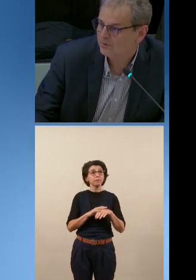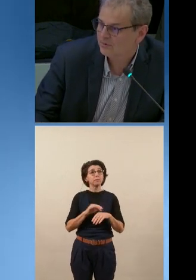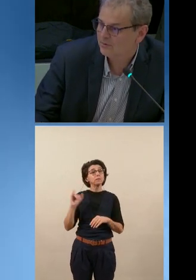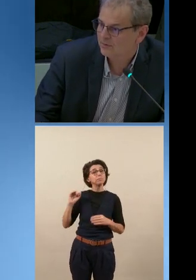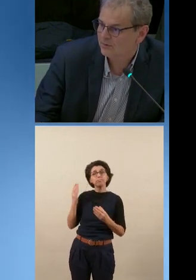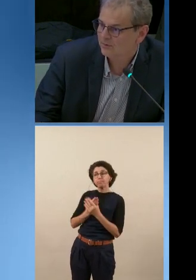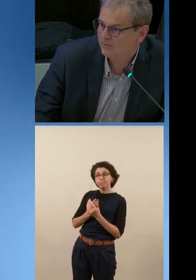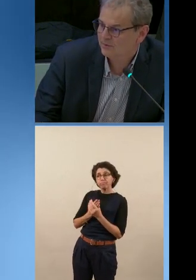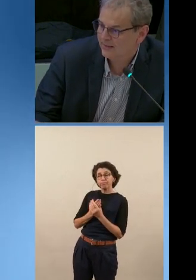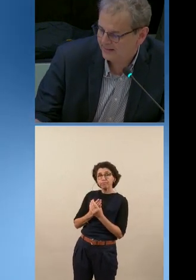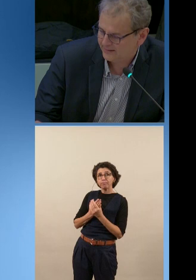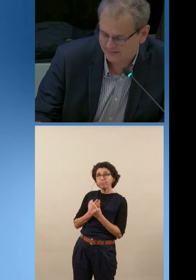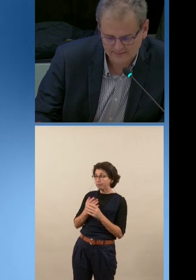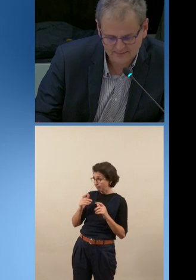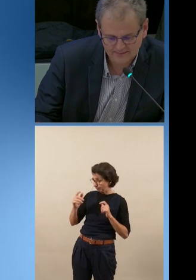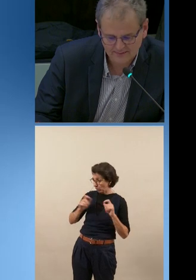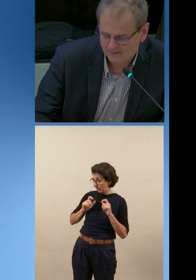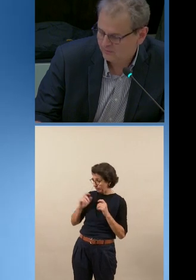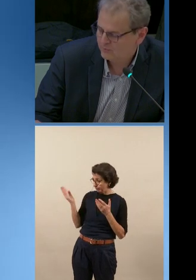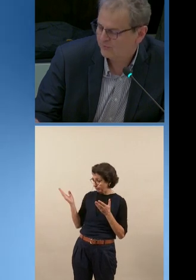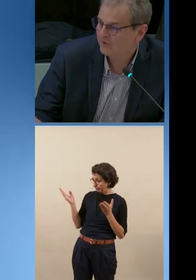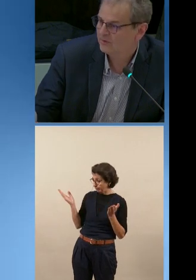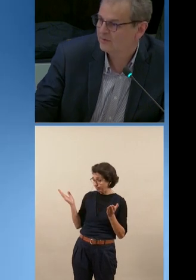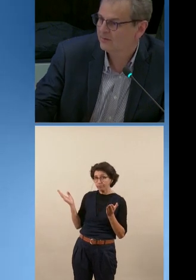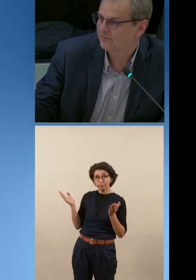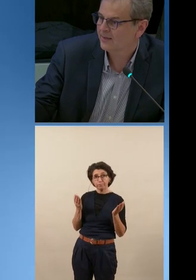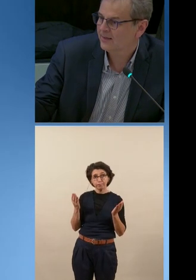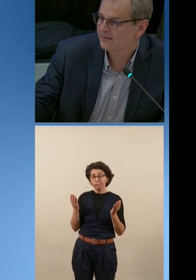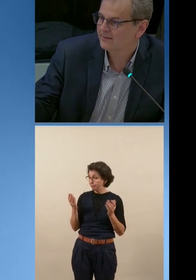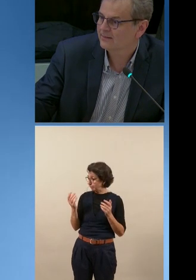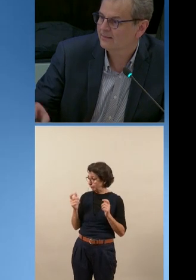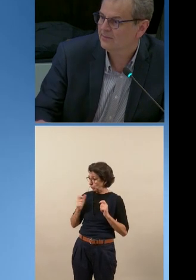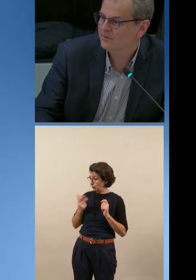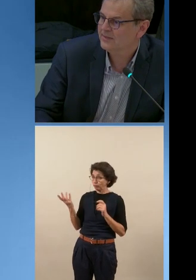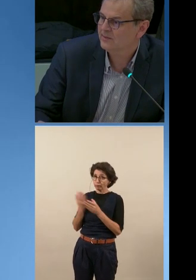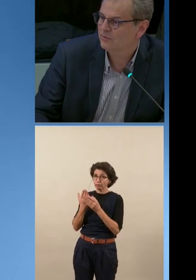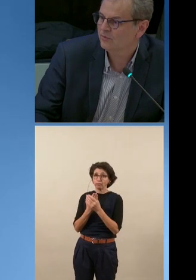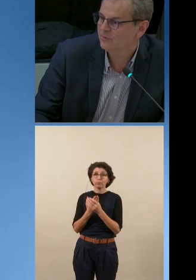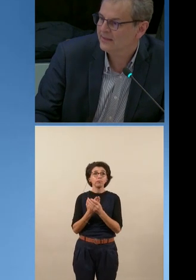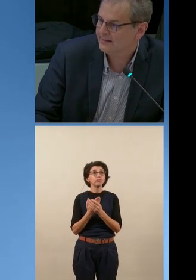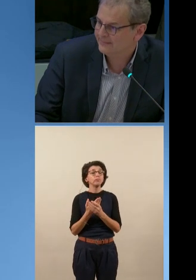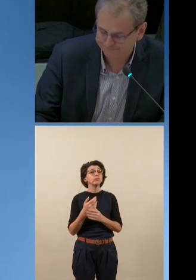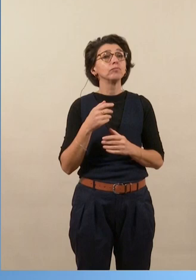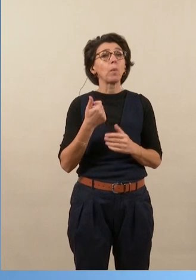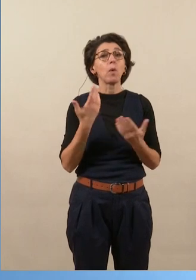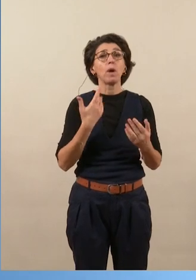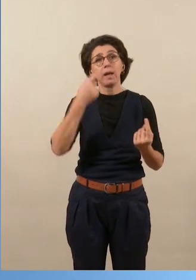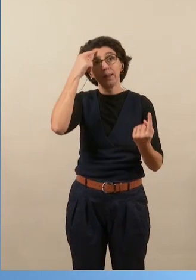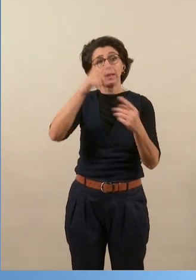intervention de mes collègues en commençant par les politiques de